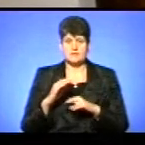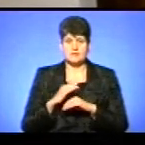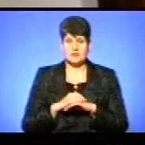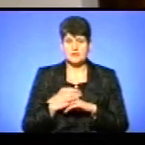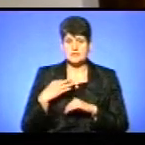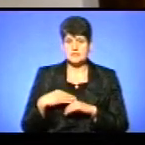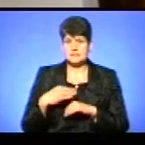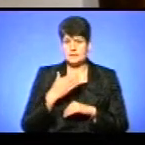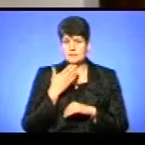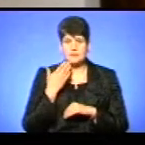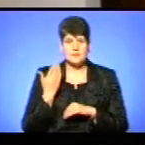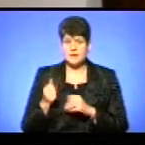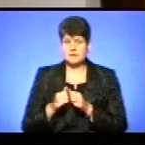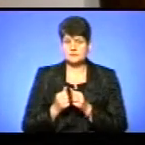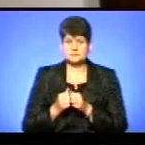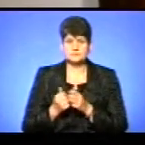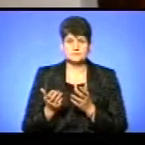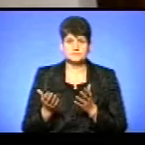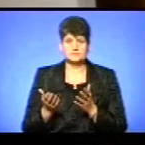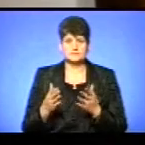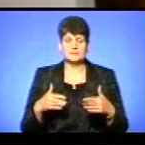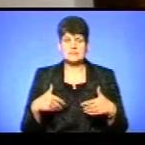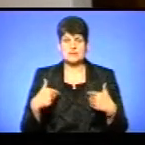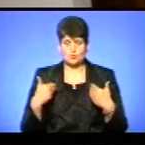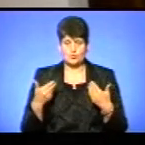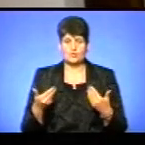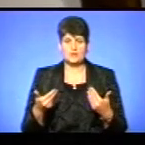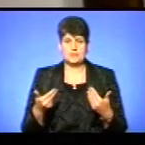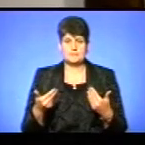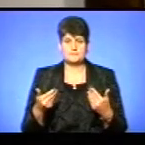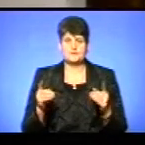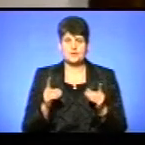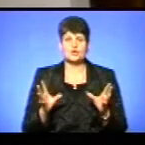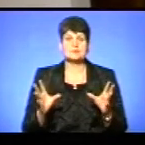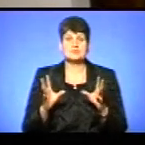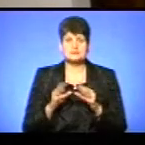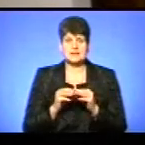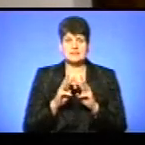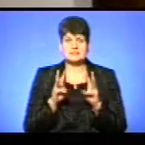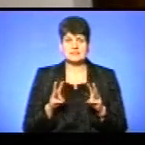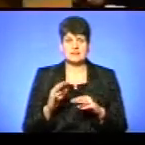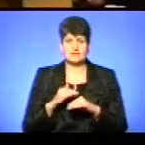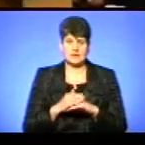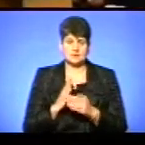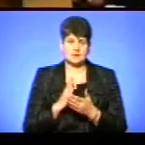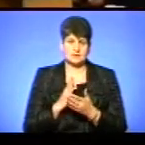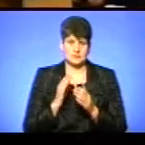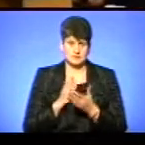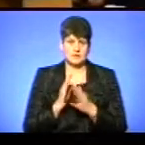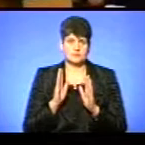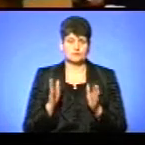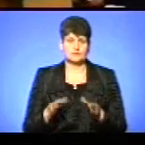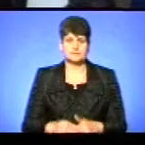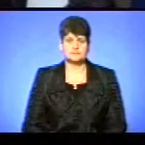сина немає біля неї. Ми запропонували, щоб спільний святий вечір такий відбути.